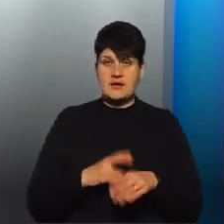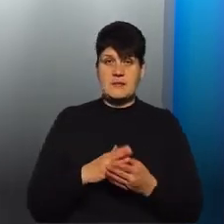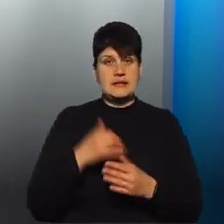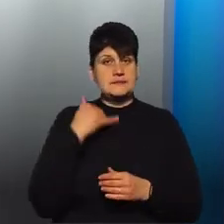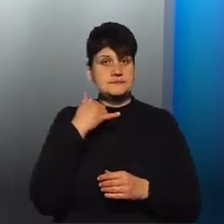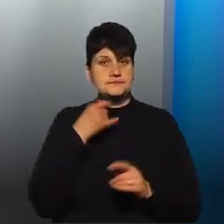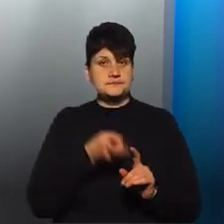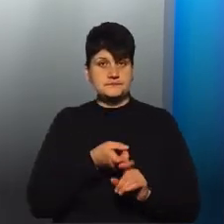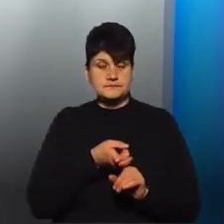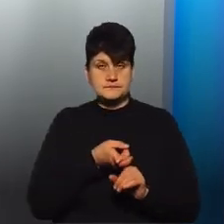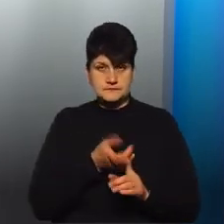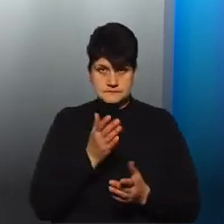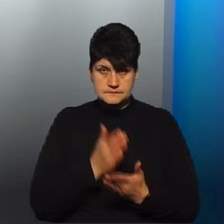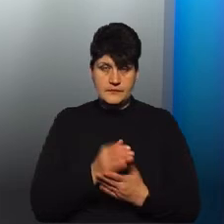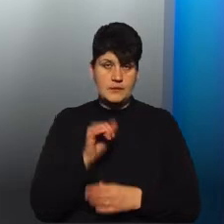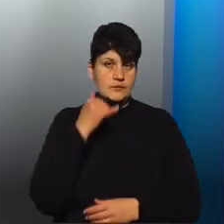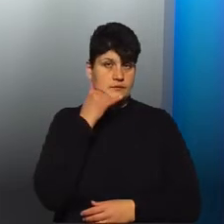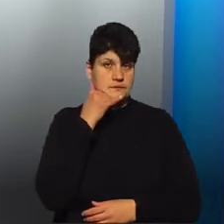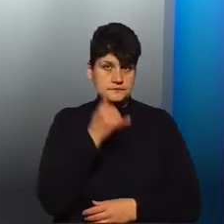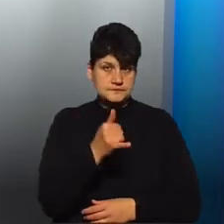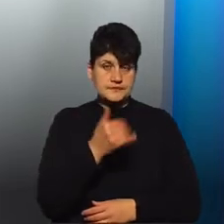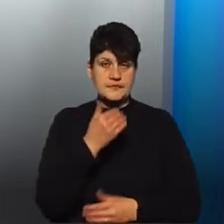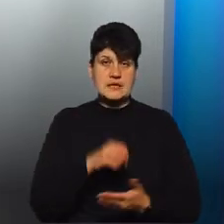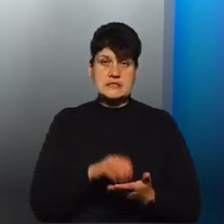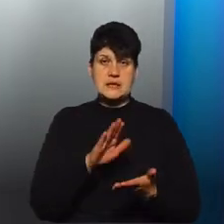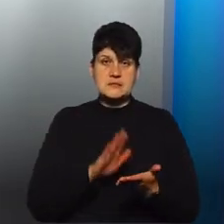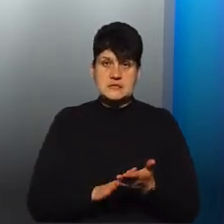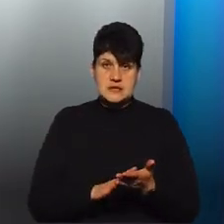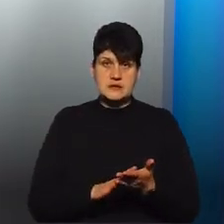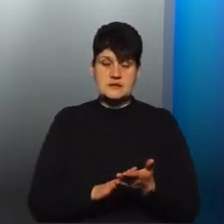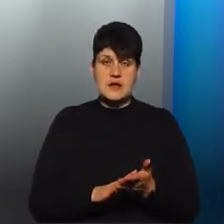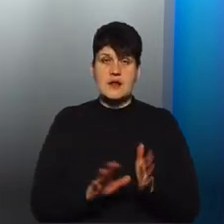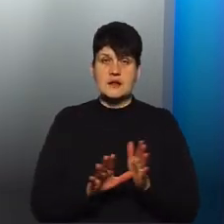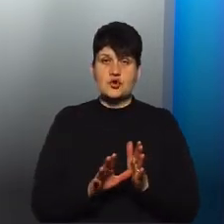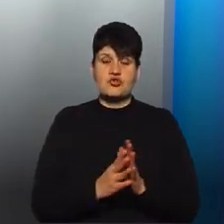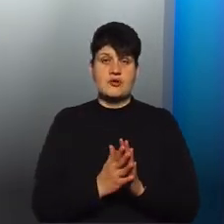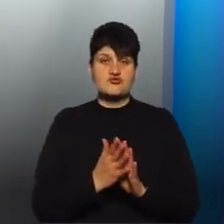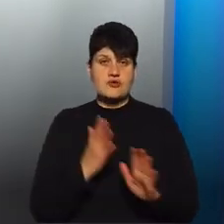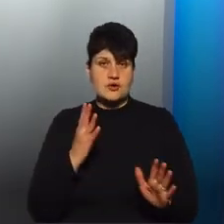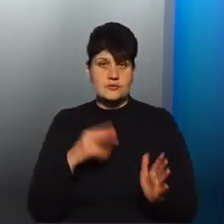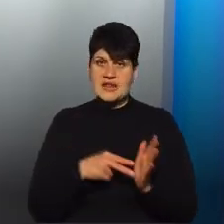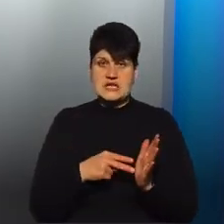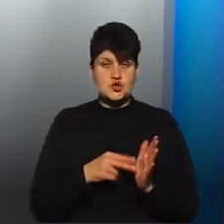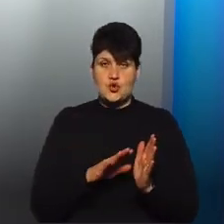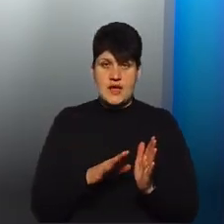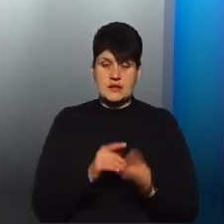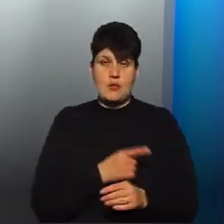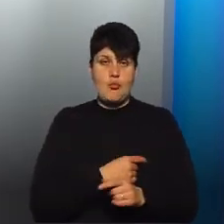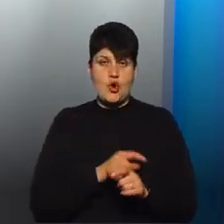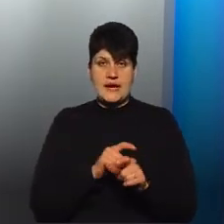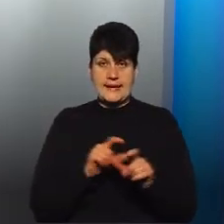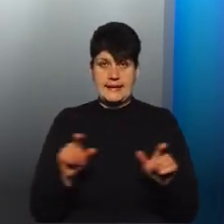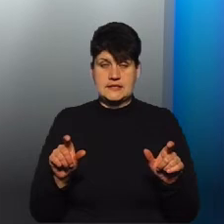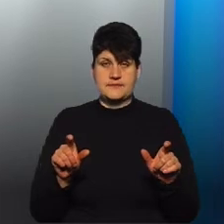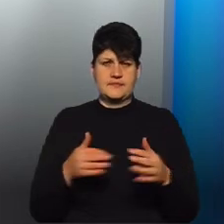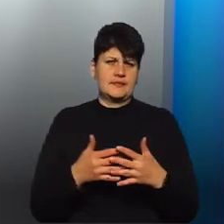все-таки попередньо можете зателефонувати і записатися на і електронну чергу, і щоб не стояти все-таки в поліклініках і так далі.